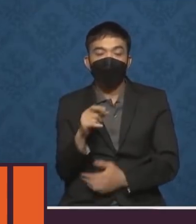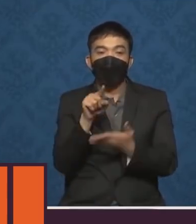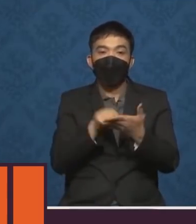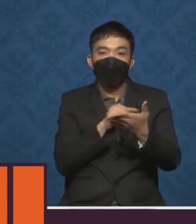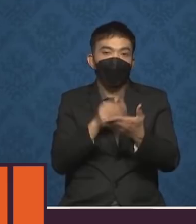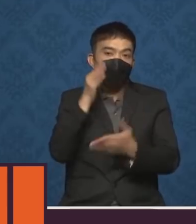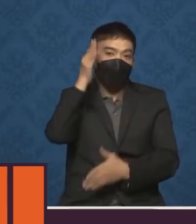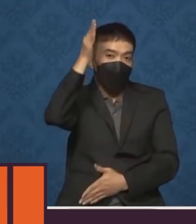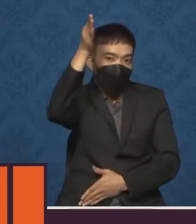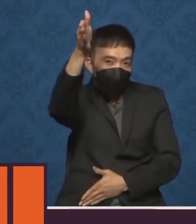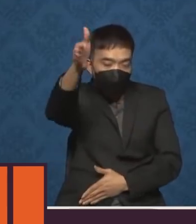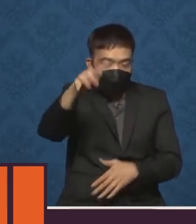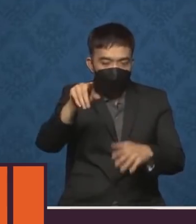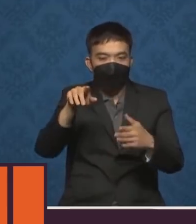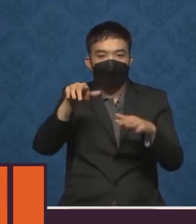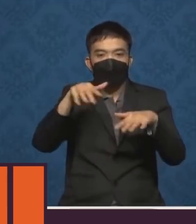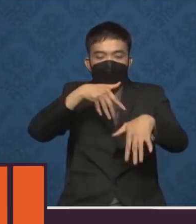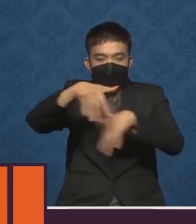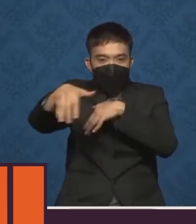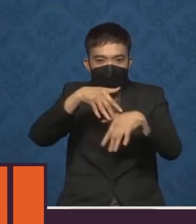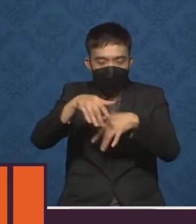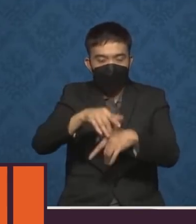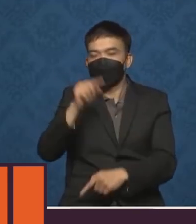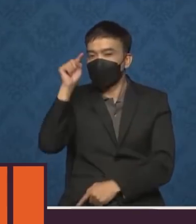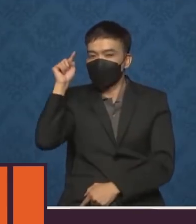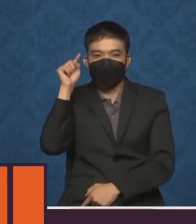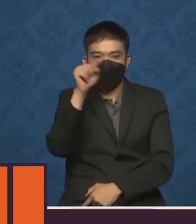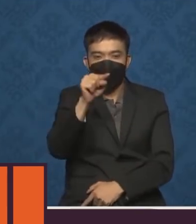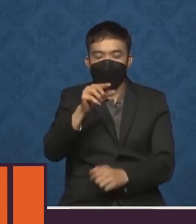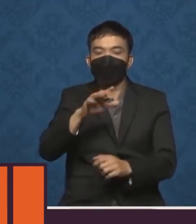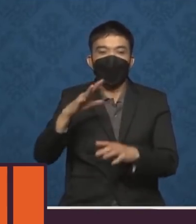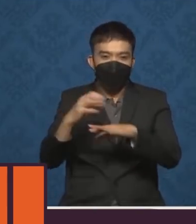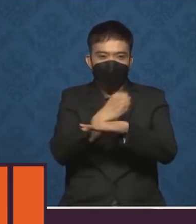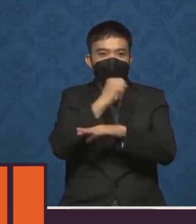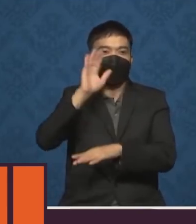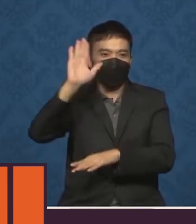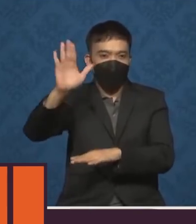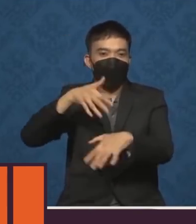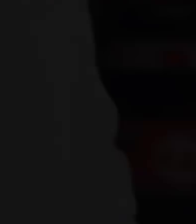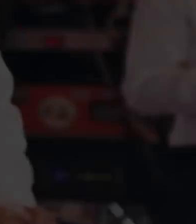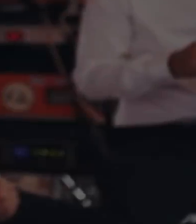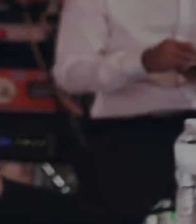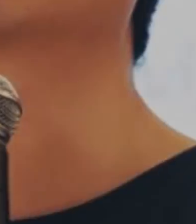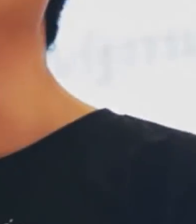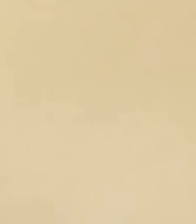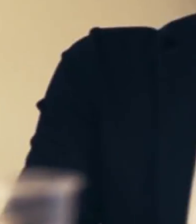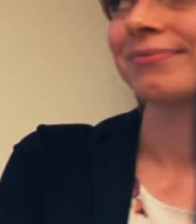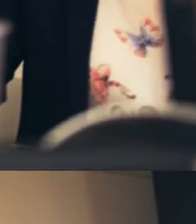ทธิ์ที่ประชาชนทุกคนจะพิพากษาคสช.และคำสั่งคสช.ด้วยกันนะครับขอบคุณครับ